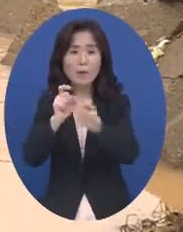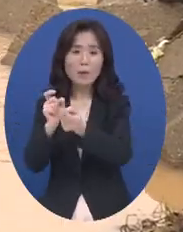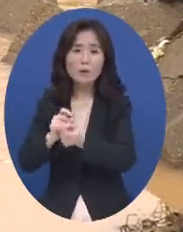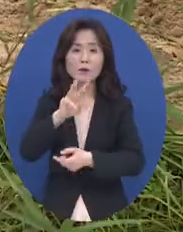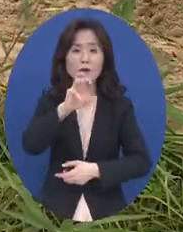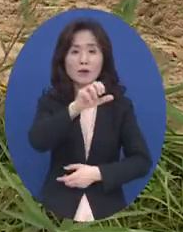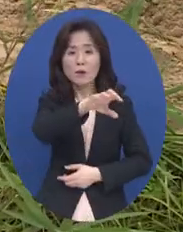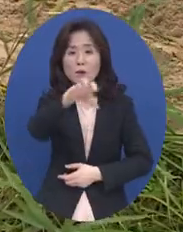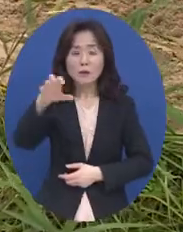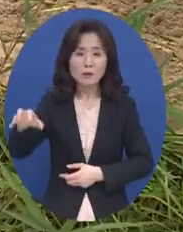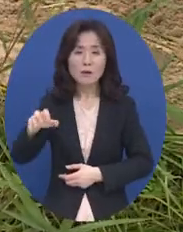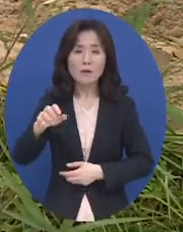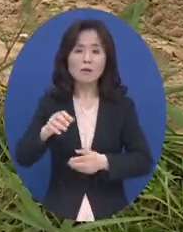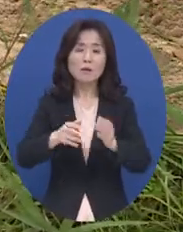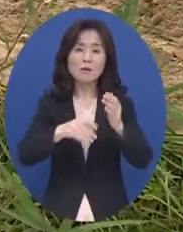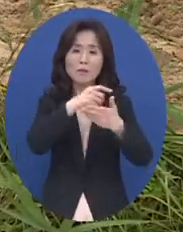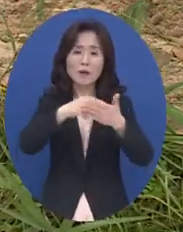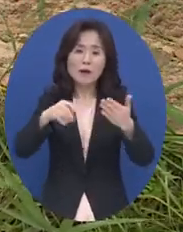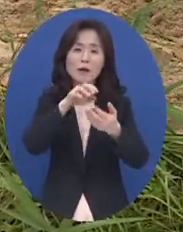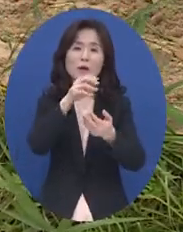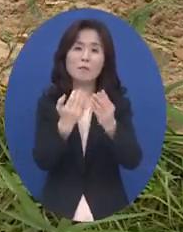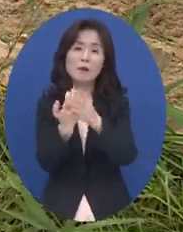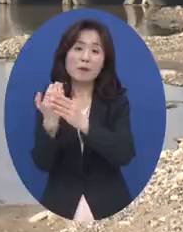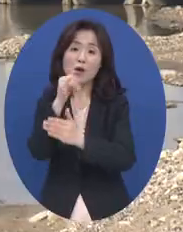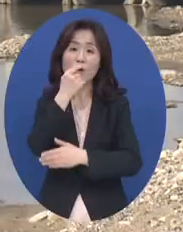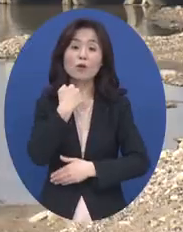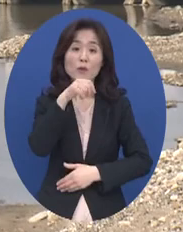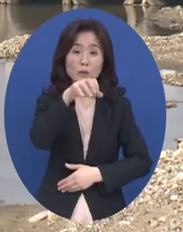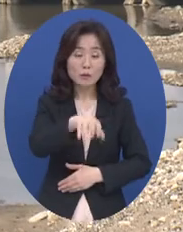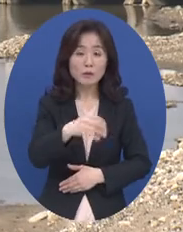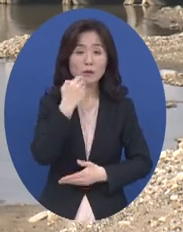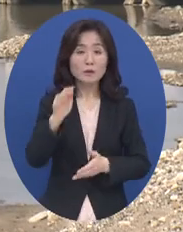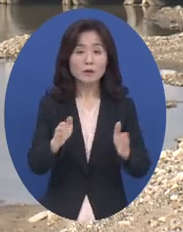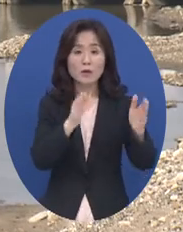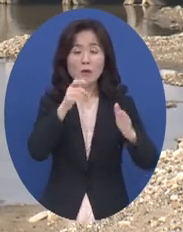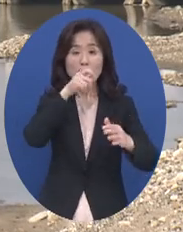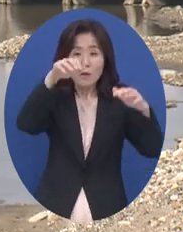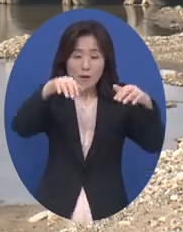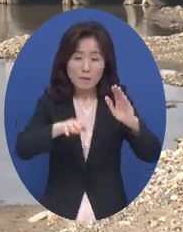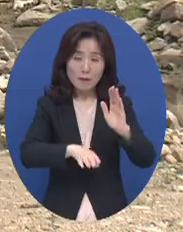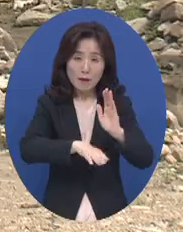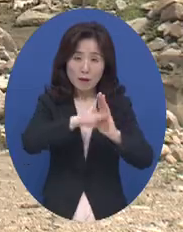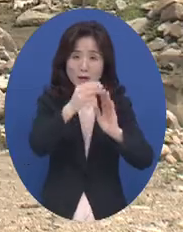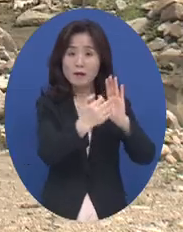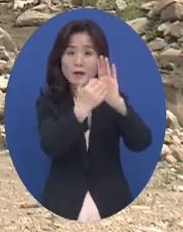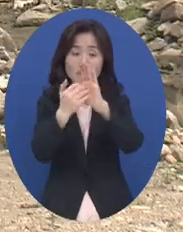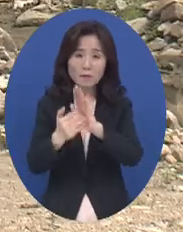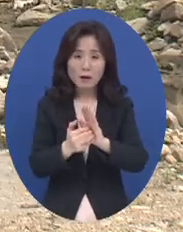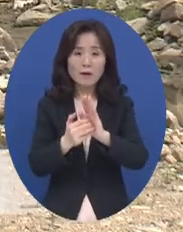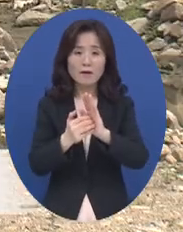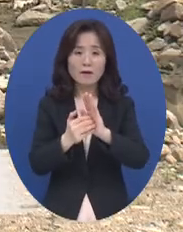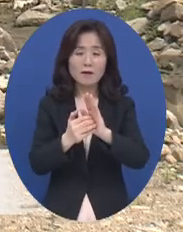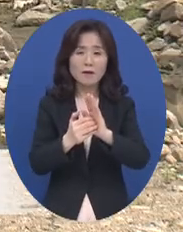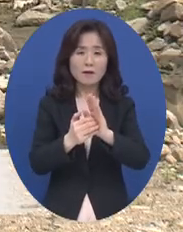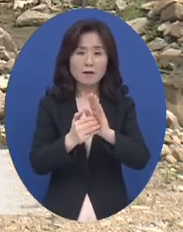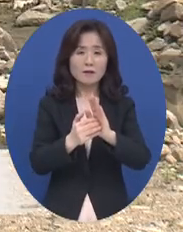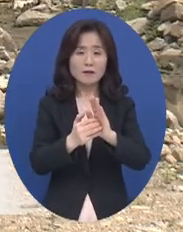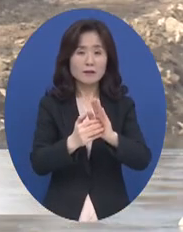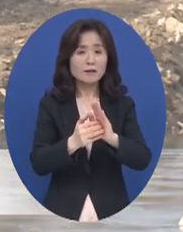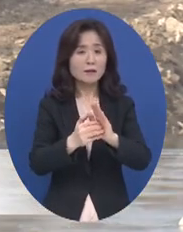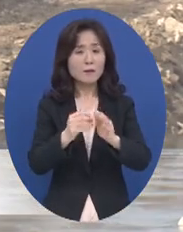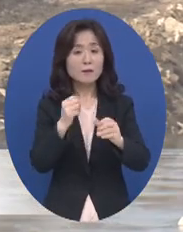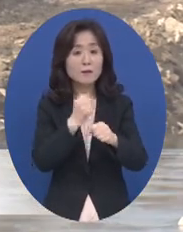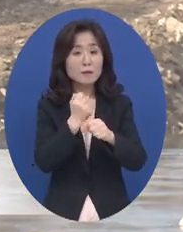10억원의 시설물 피해가 발생했던 곳입니다 경기도는 호수를 예방하고 환경 친화적인 공간을 만들기